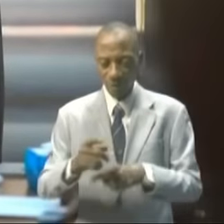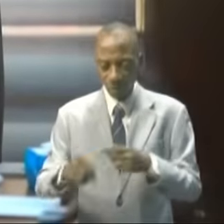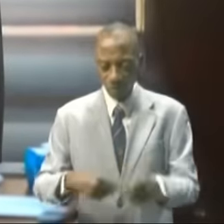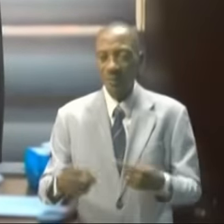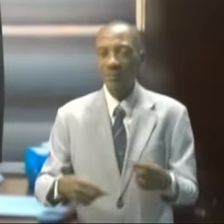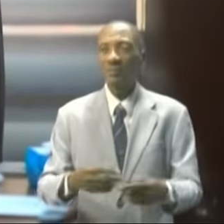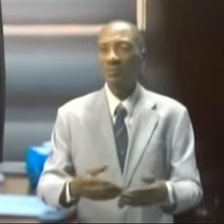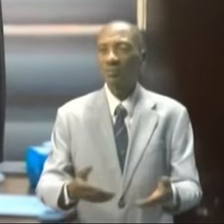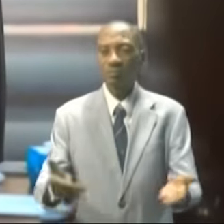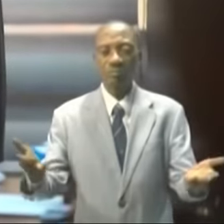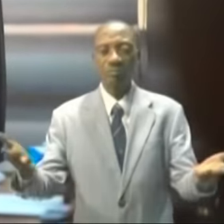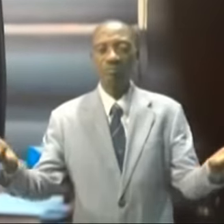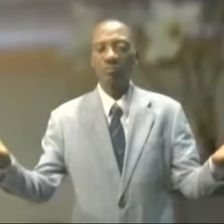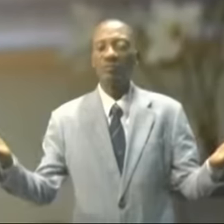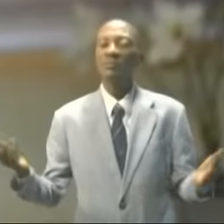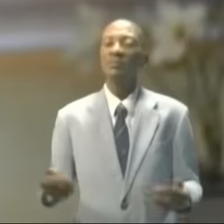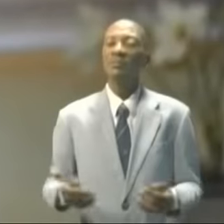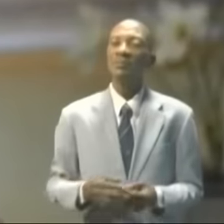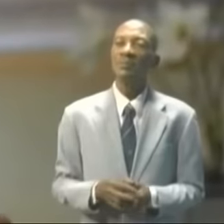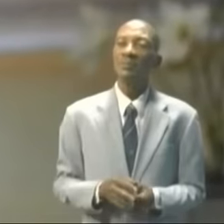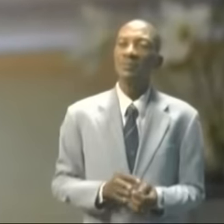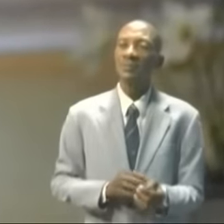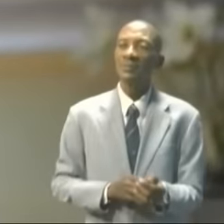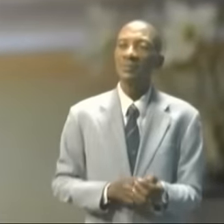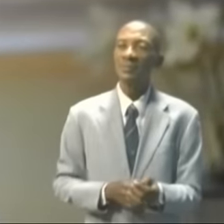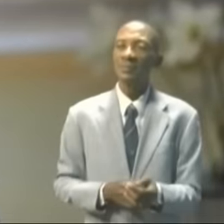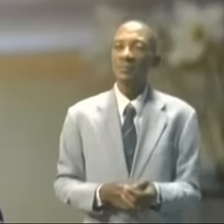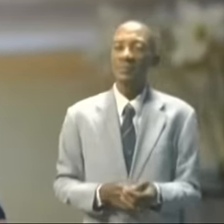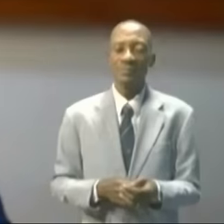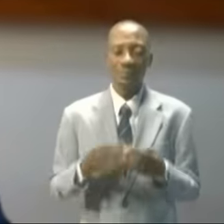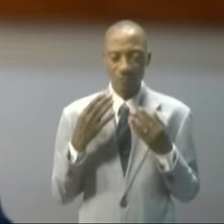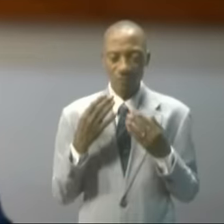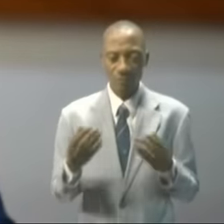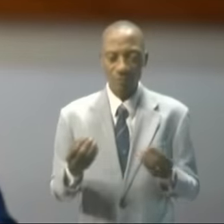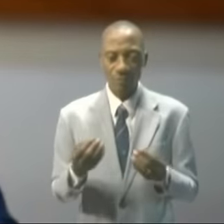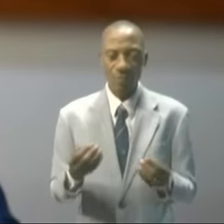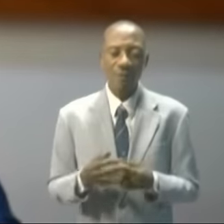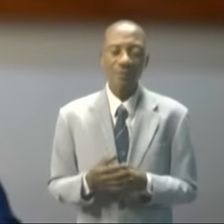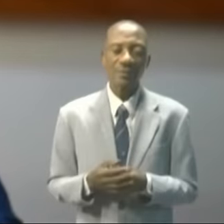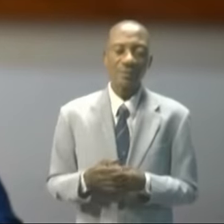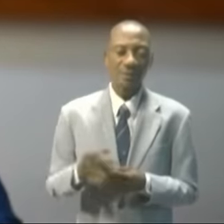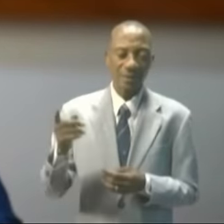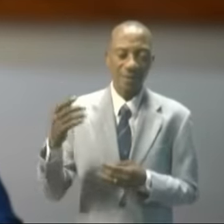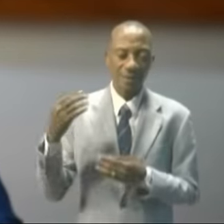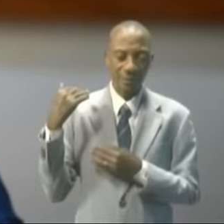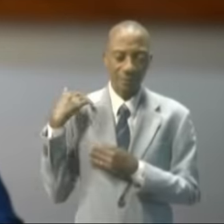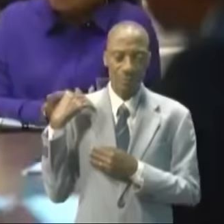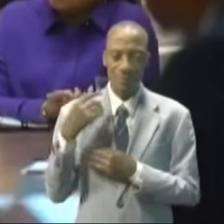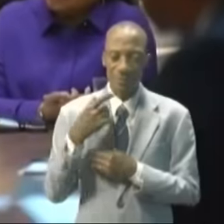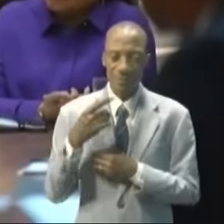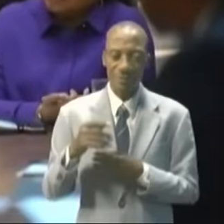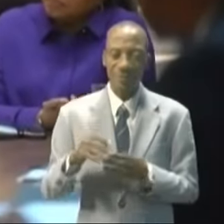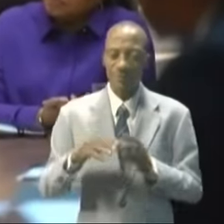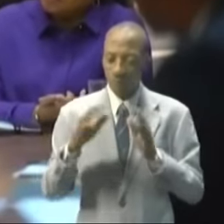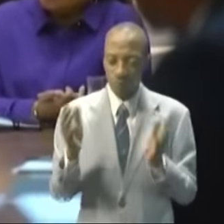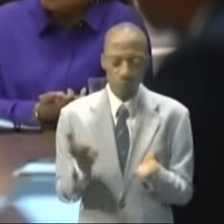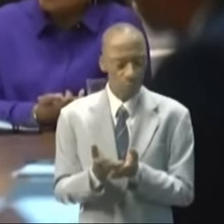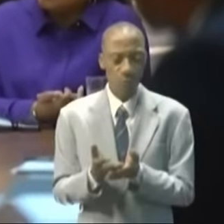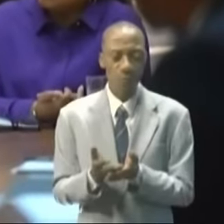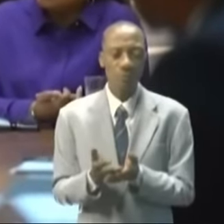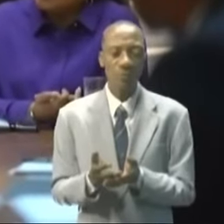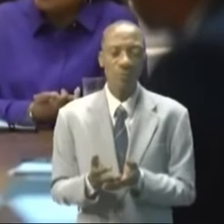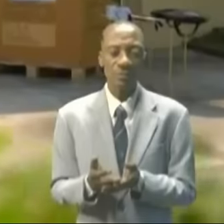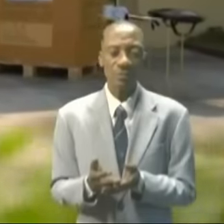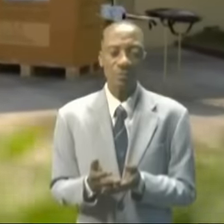pour moi, ça va un peu aider à diagnostiquer la maladie tôt et donner des soins appropriés aux